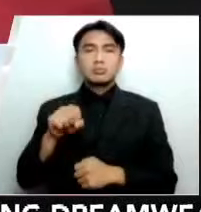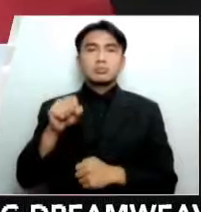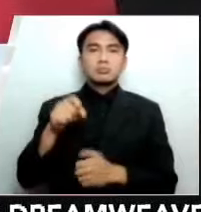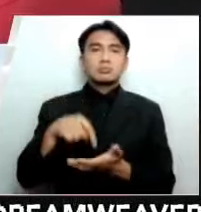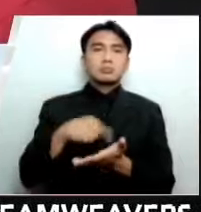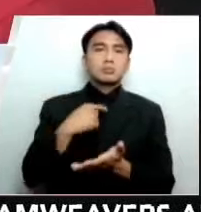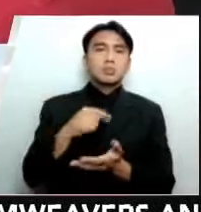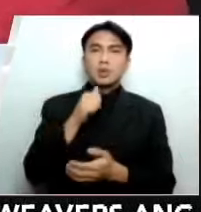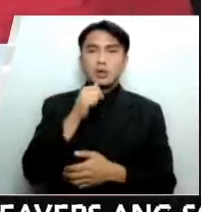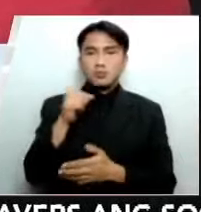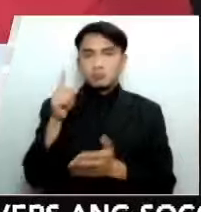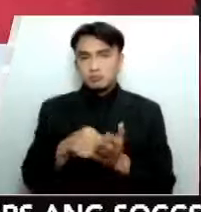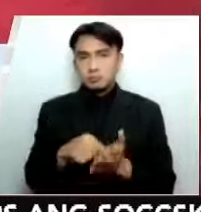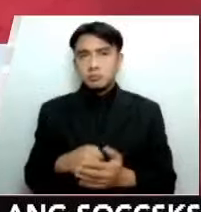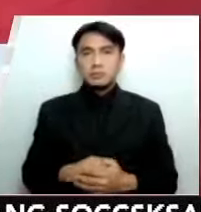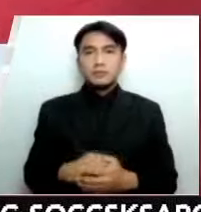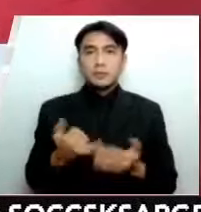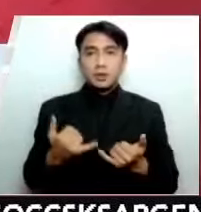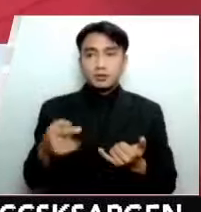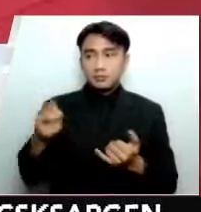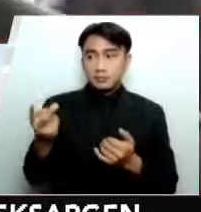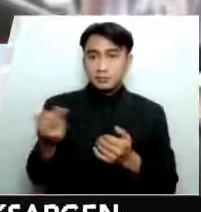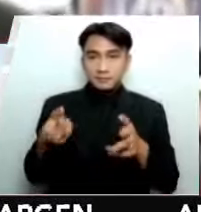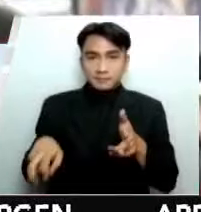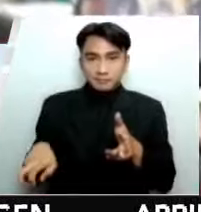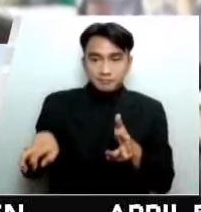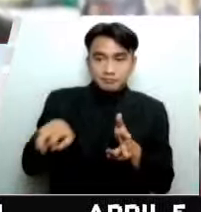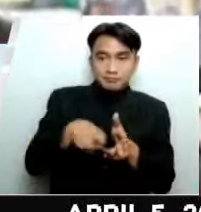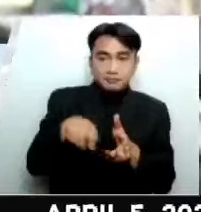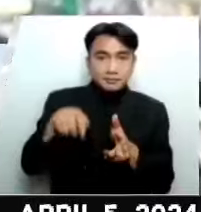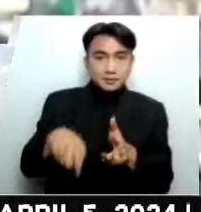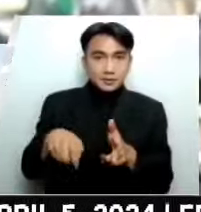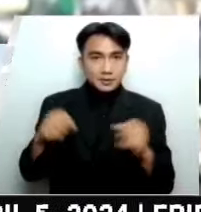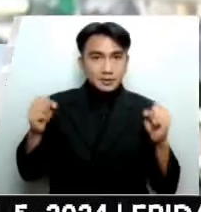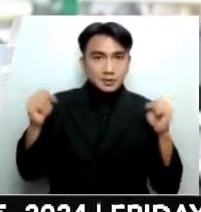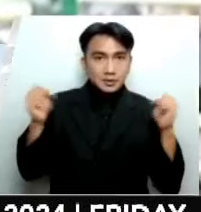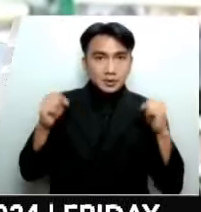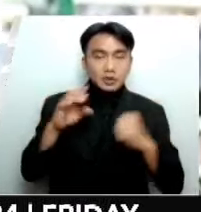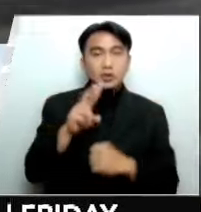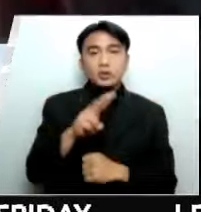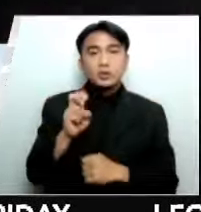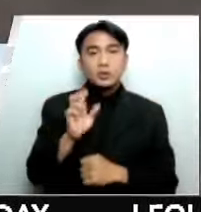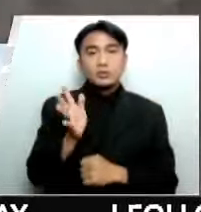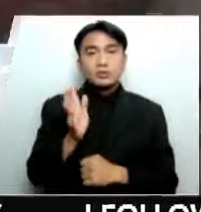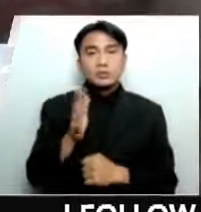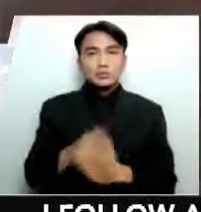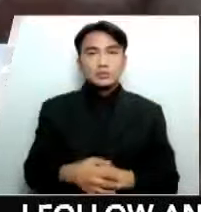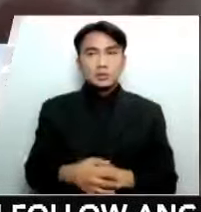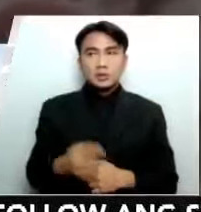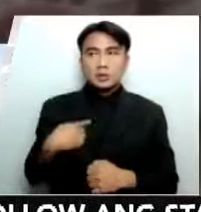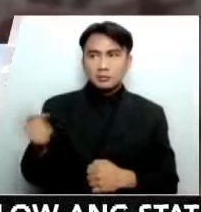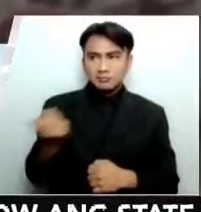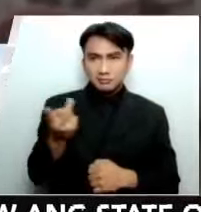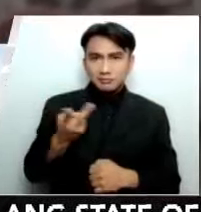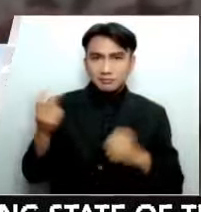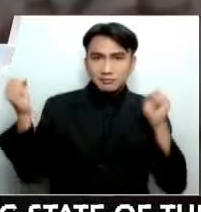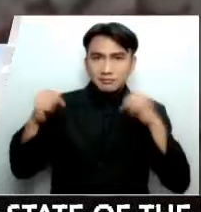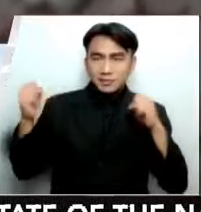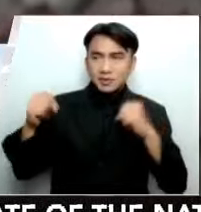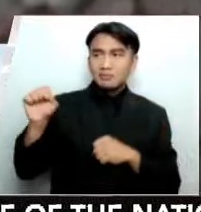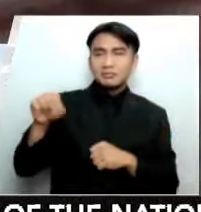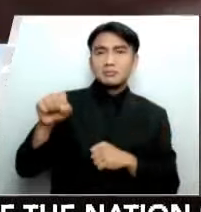ang turista, nagkasundo na sila sa 250. Hindi ko po isasakay nang wala po kaming usapan yan. Ang tawaran sa video, inakala niya